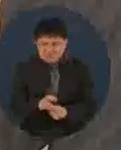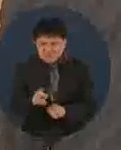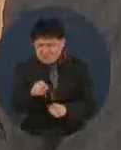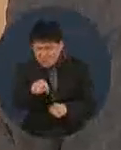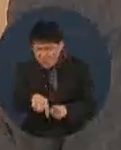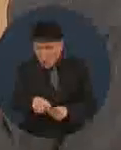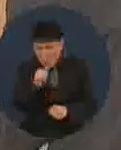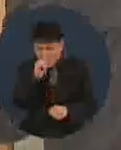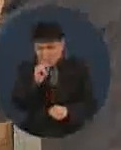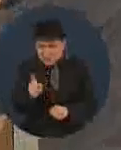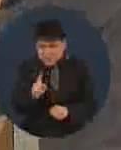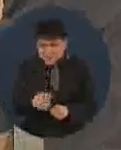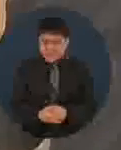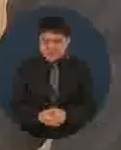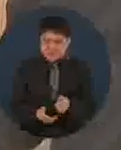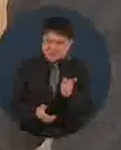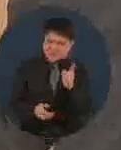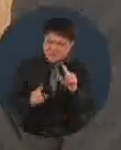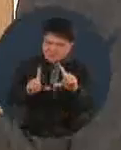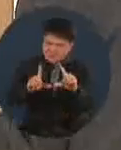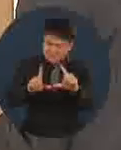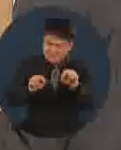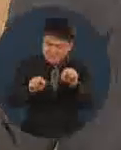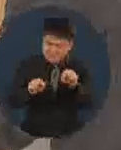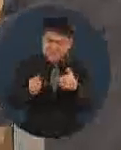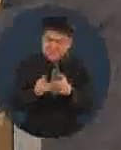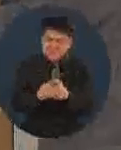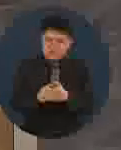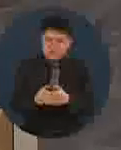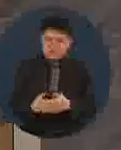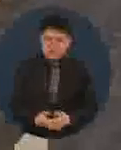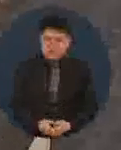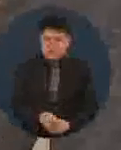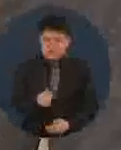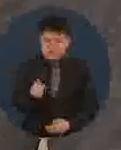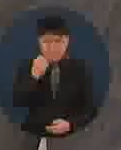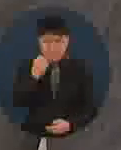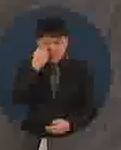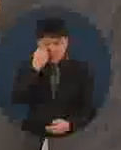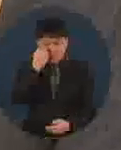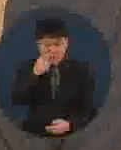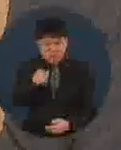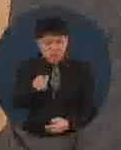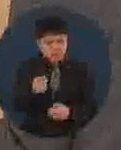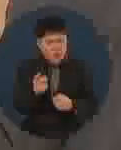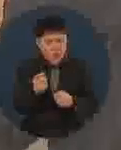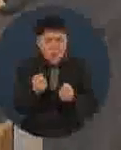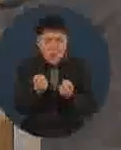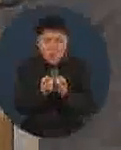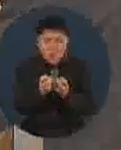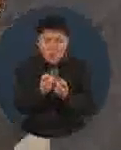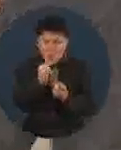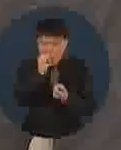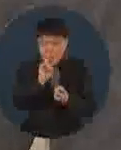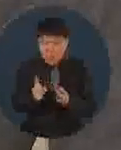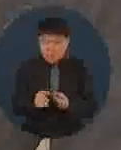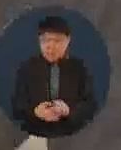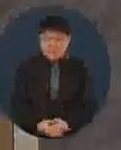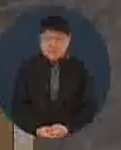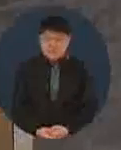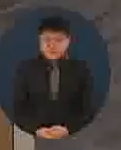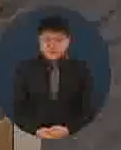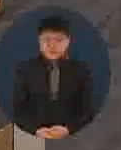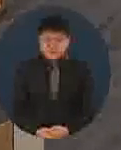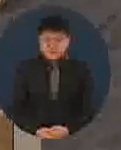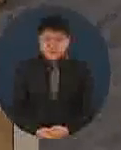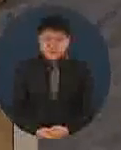늘게 만들고 입구자로 갔습니다. 밀고 자, 올라와서. 여기서 아주 신기하게 수가 났어요. 또 젖혔죠. 네.